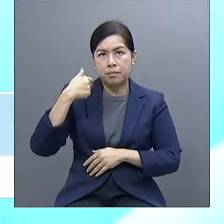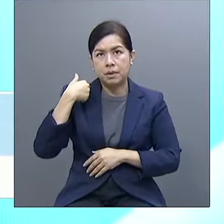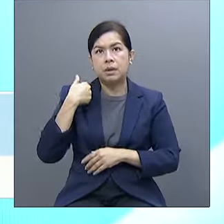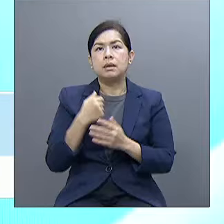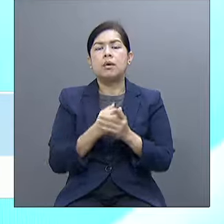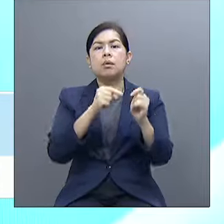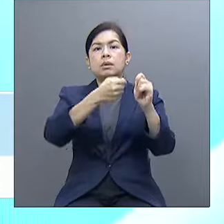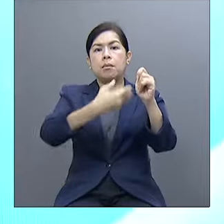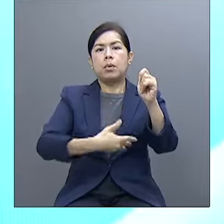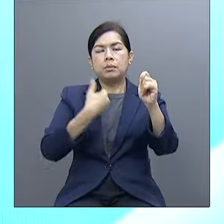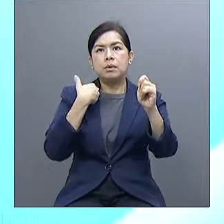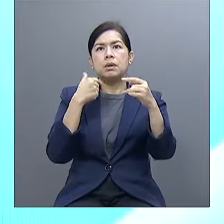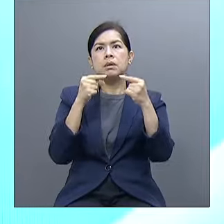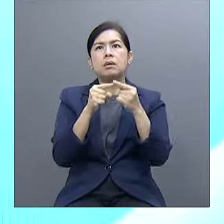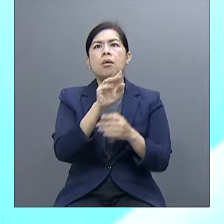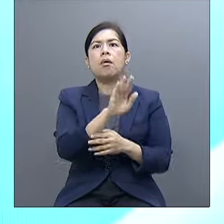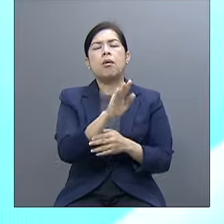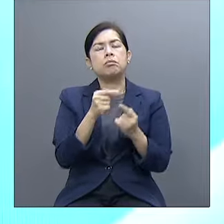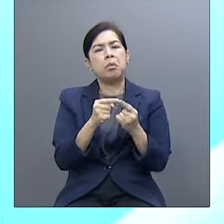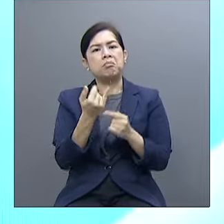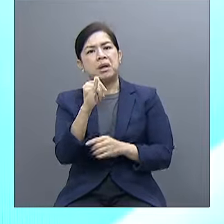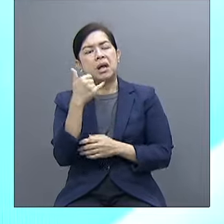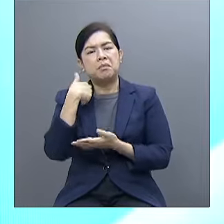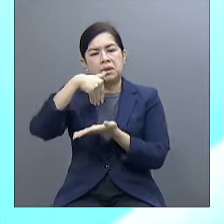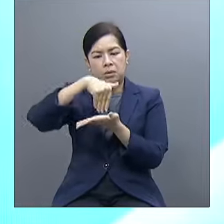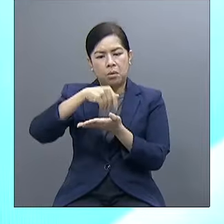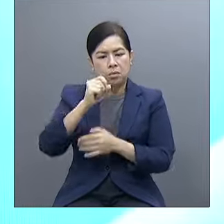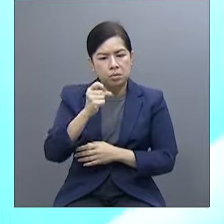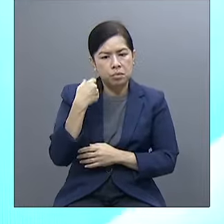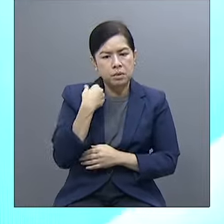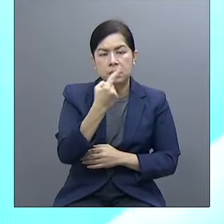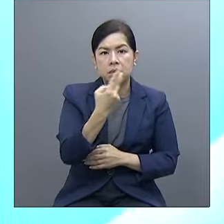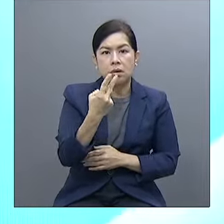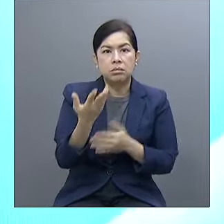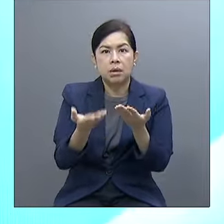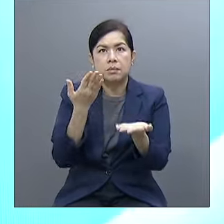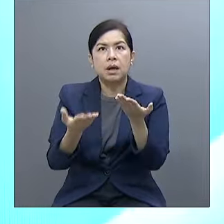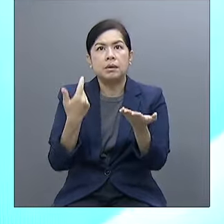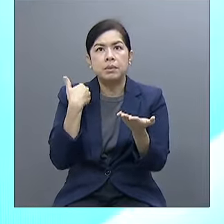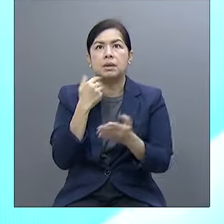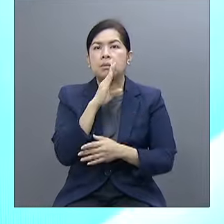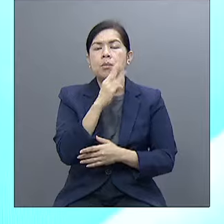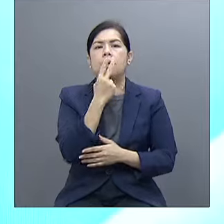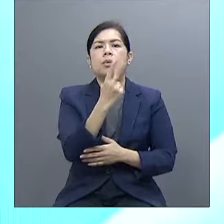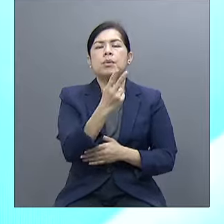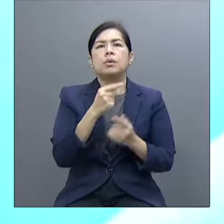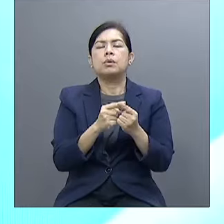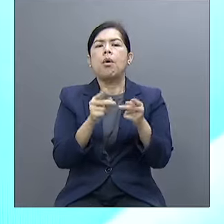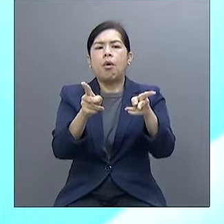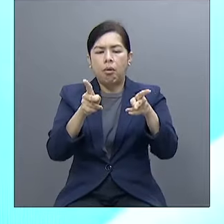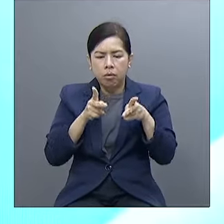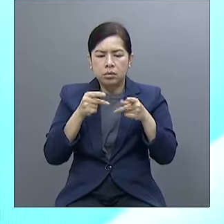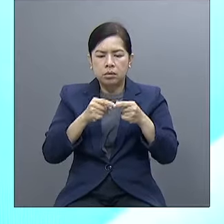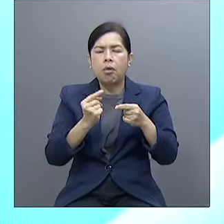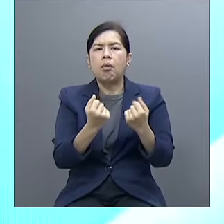านอาจจะมีศูนย์เดียว2ศูนย ์ ในการเดินทางใช่ไหมคะหรือเราเห็นสภาพรถ2แถวที่ต้องไปหรือมอเตอร์ไซค์